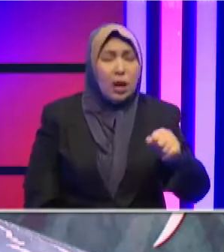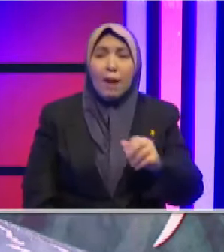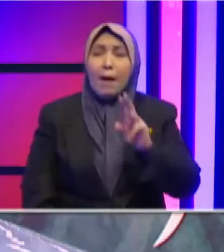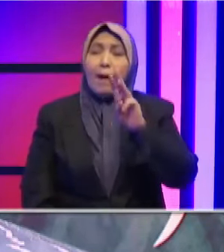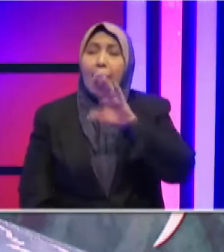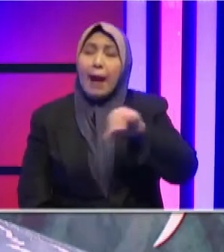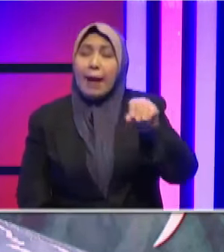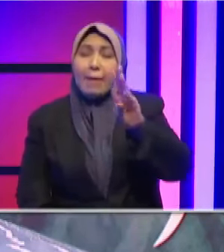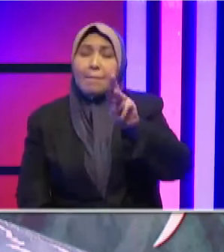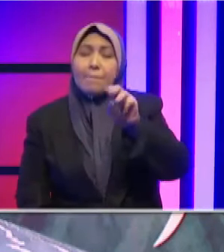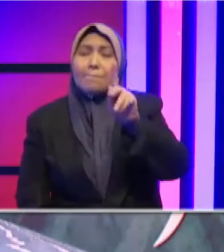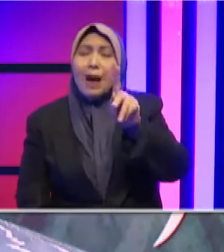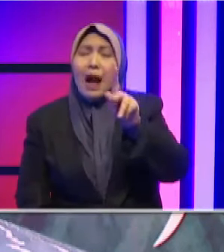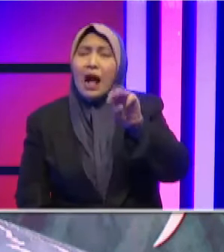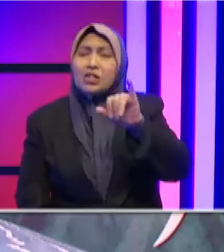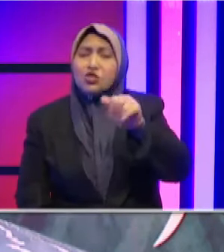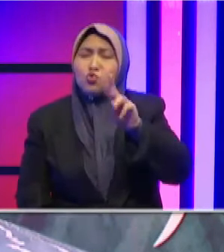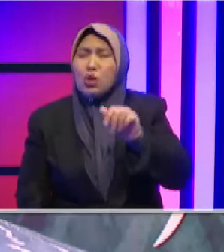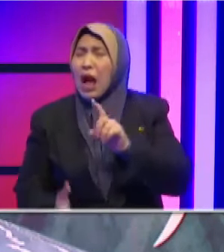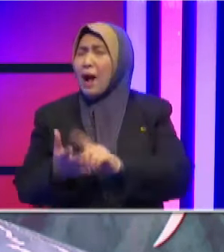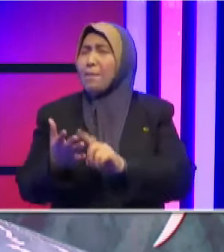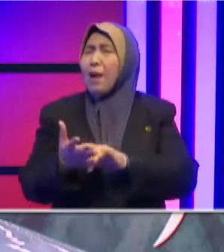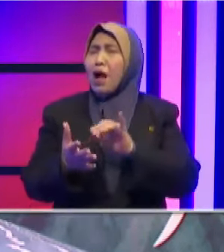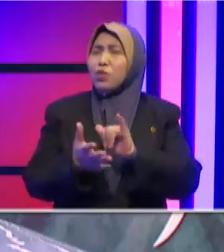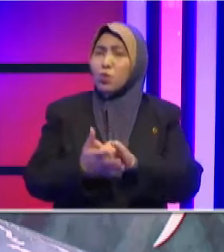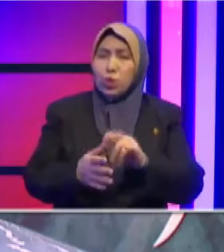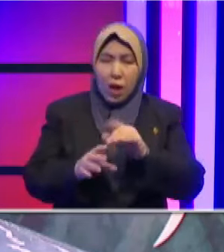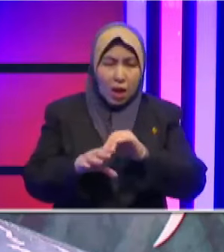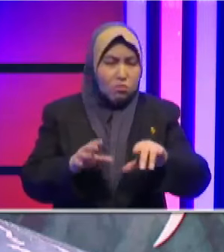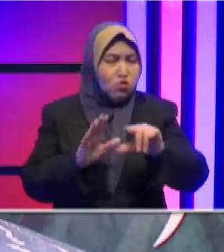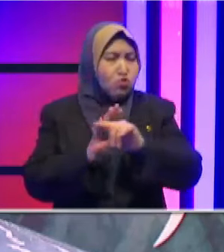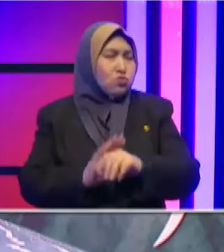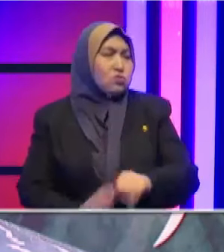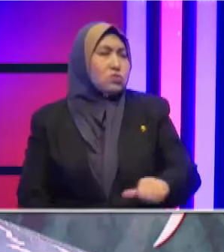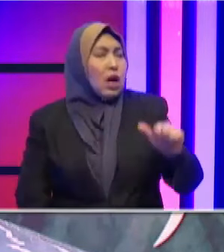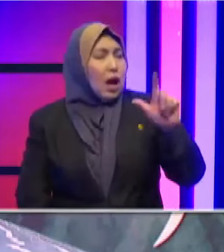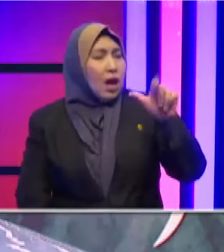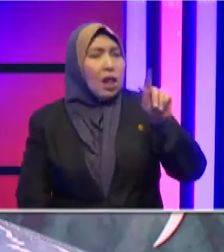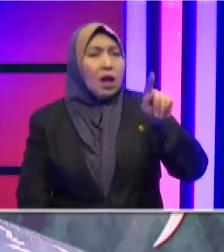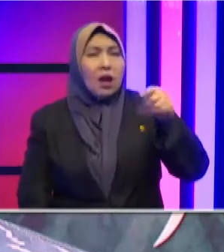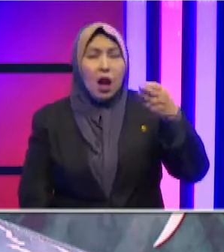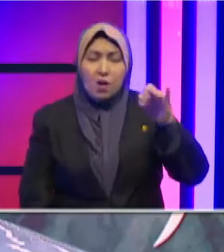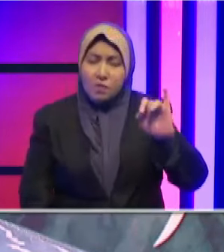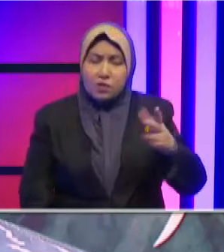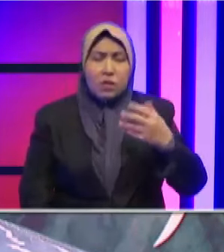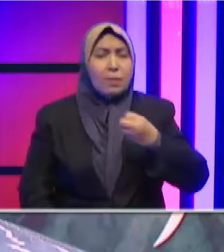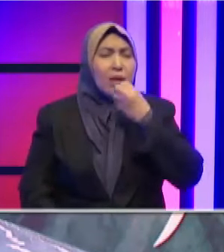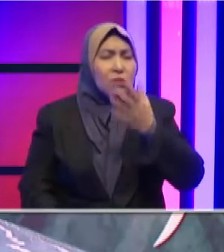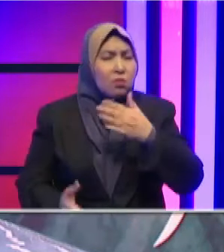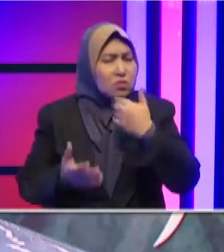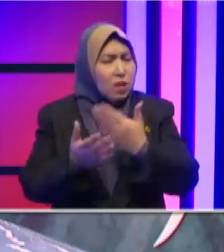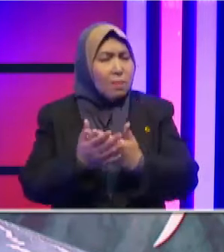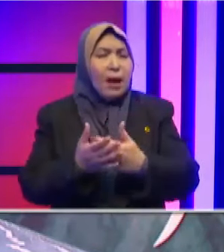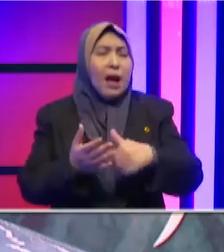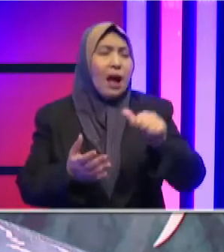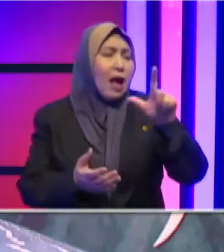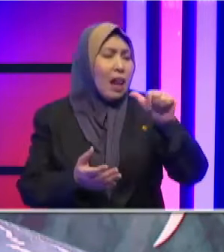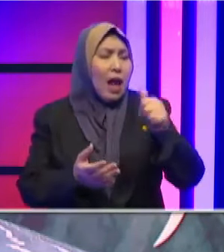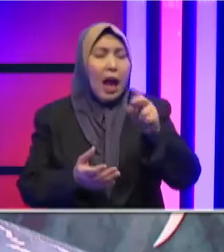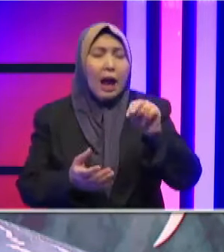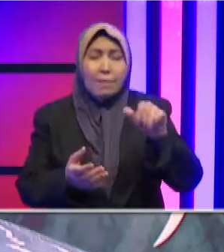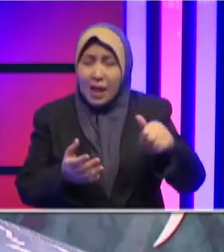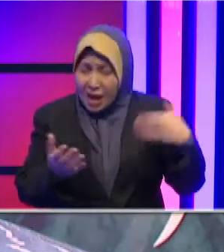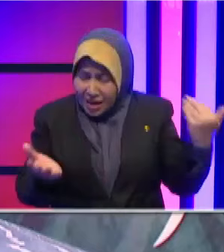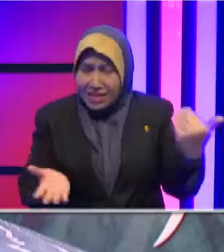hama yang bertanya apa maju-maju pada Surah al-kahfi pada itoshisa fazlullah tidak kepada kita sampai Solo Anbiya Aduh